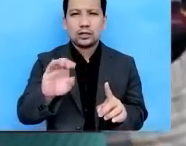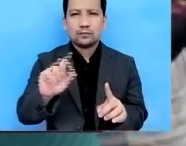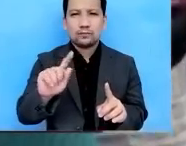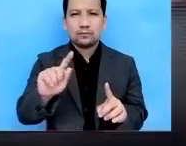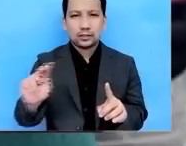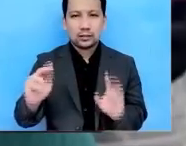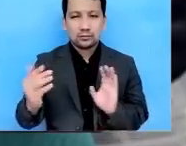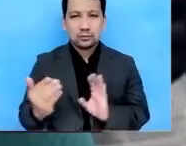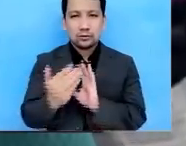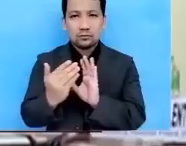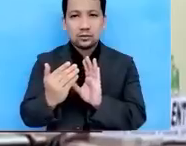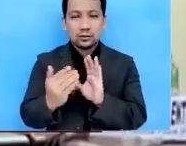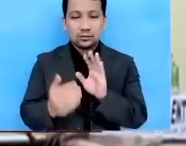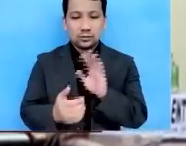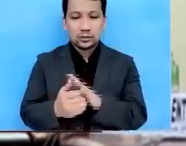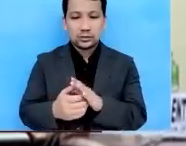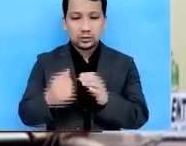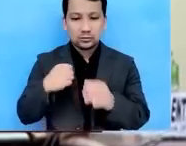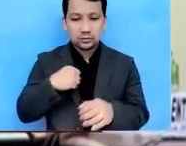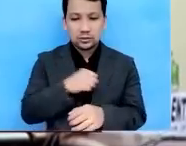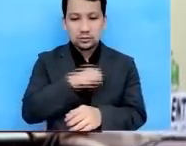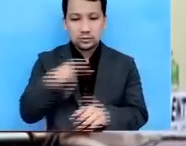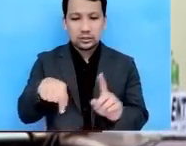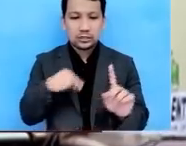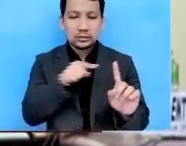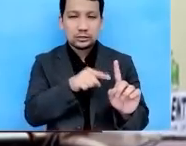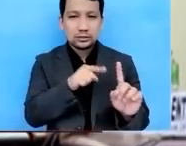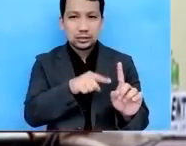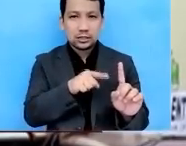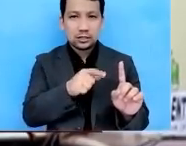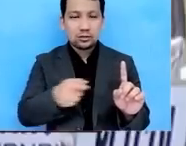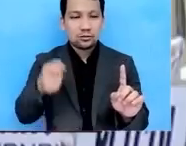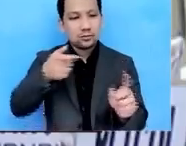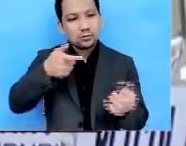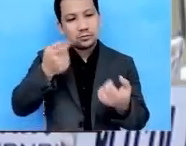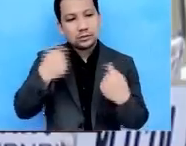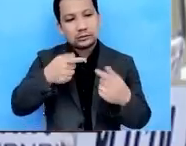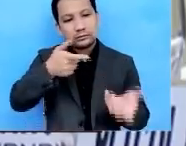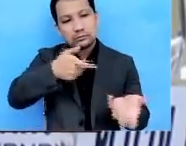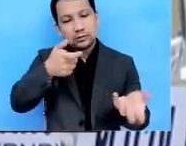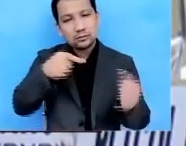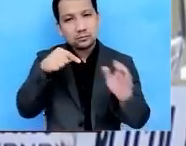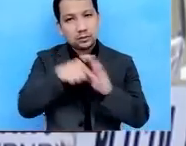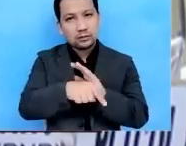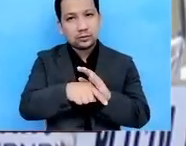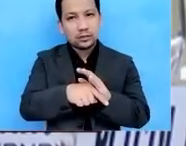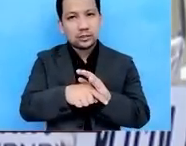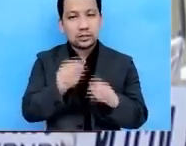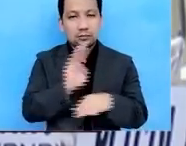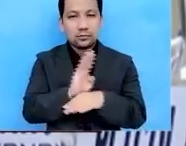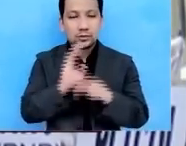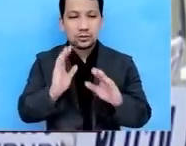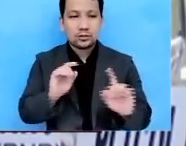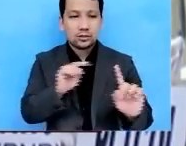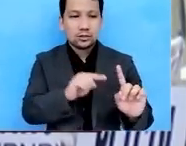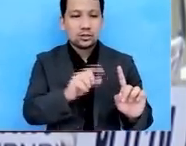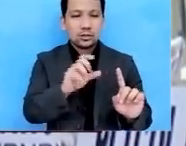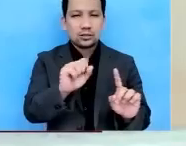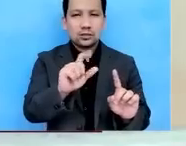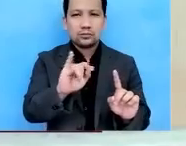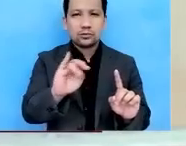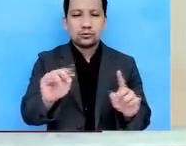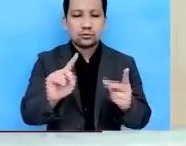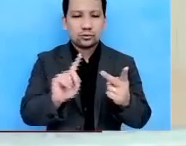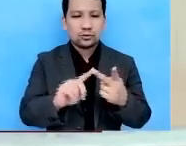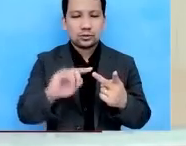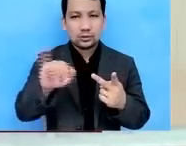Senado ngayong araw. Si Alabata ang itinuturong hitman na nagtangka umanong pumatay sa mga negosyanteng sina Sandy Tinguha at